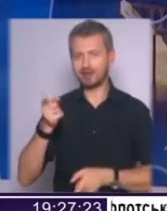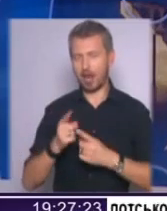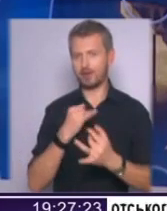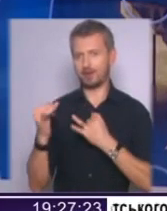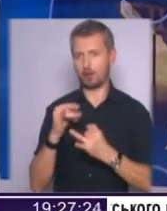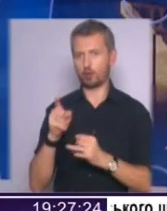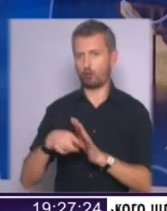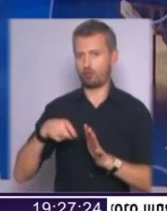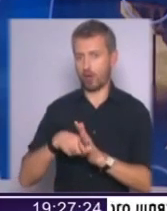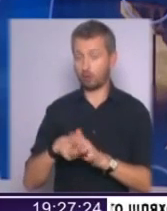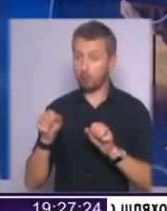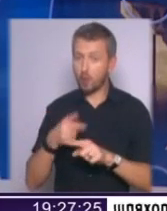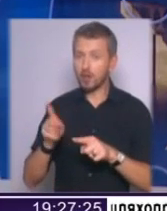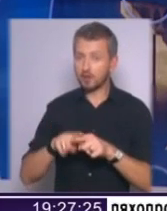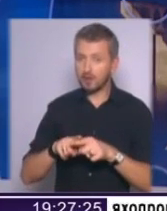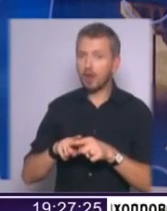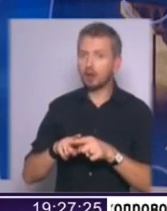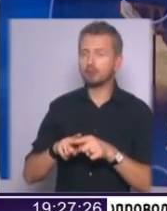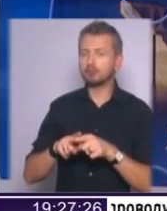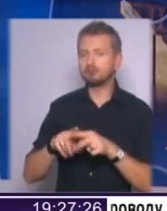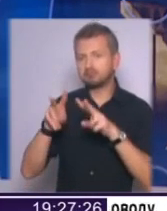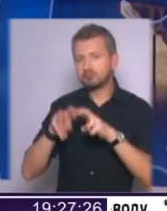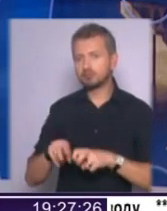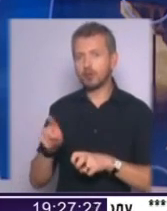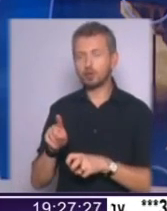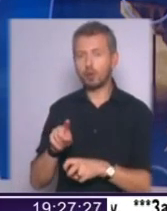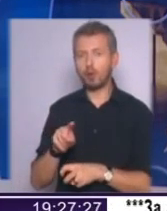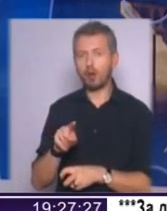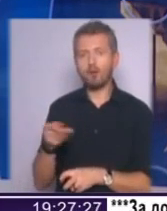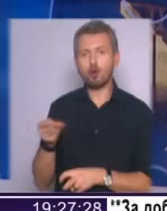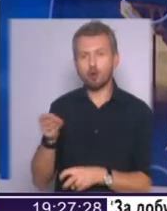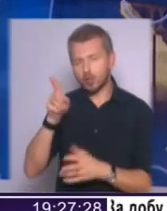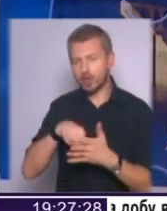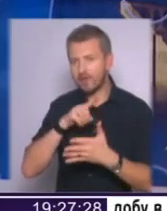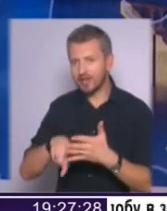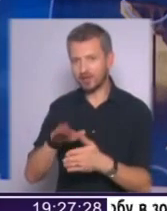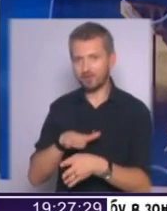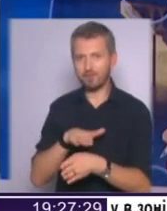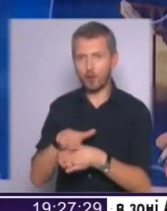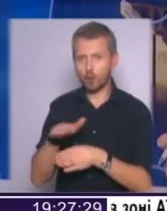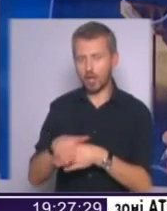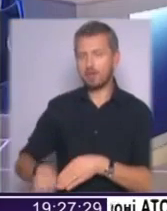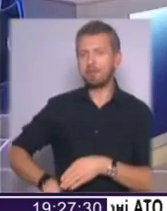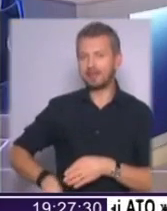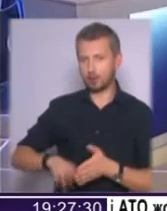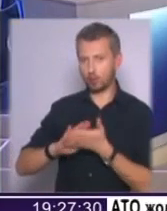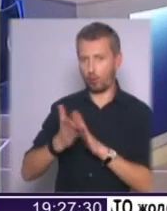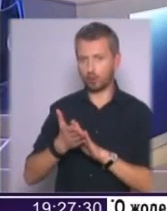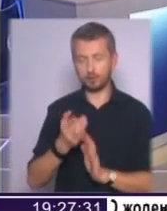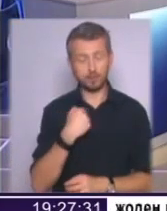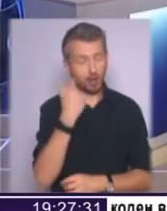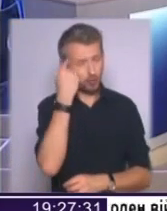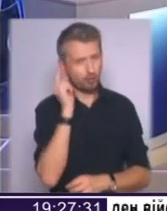розцінювати як ознаку того, що навіть Петро Олексійович не вірить в виконання Мінських угод? Я думаю, що тут справа в тім,